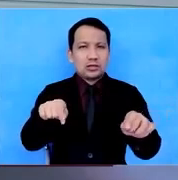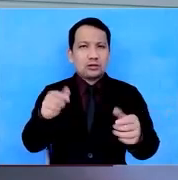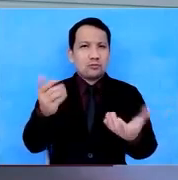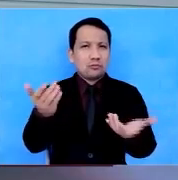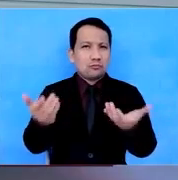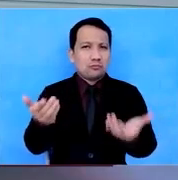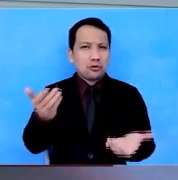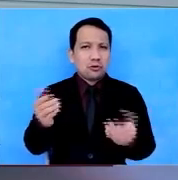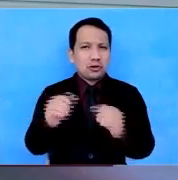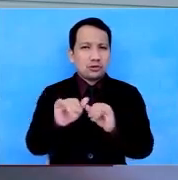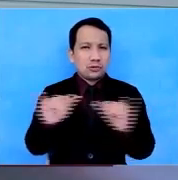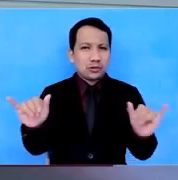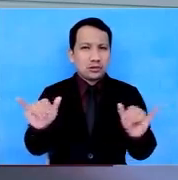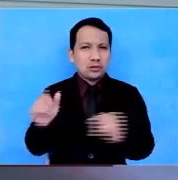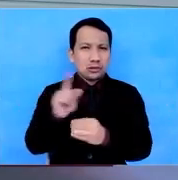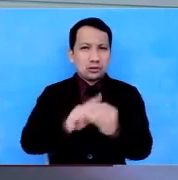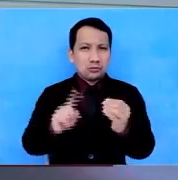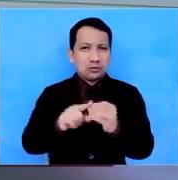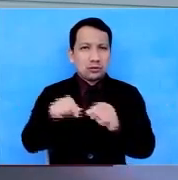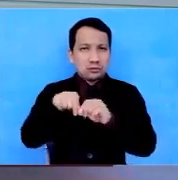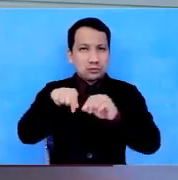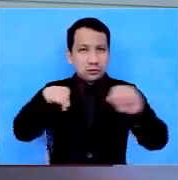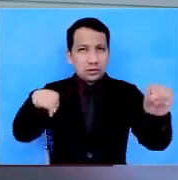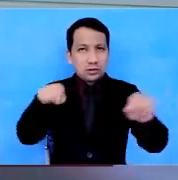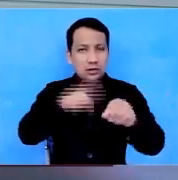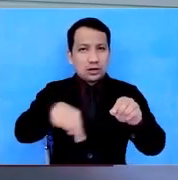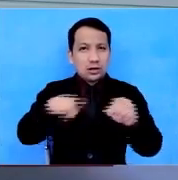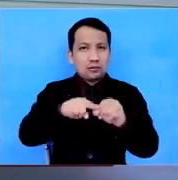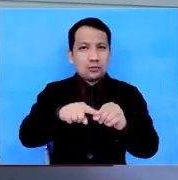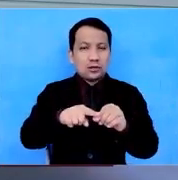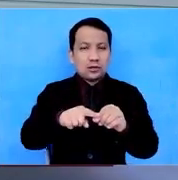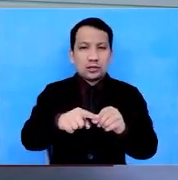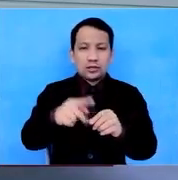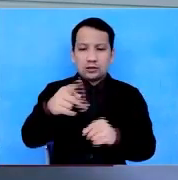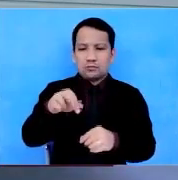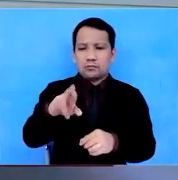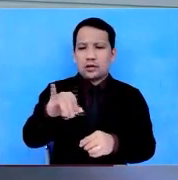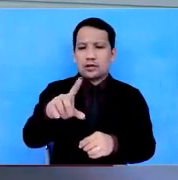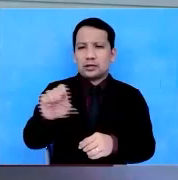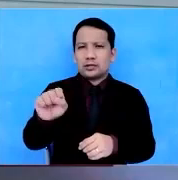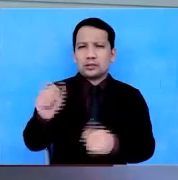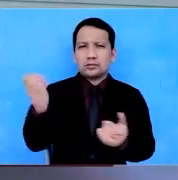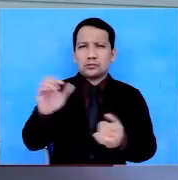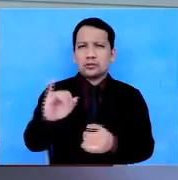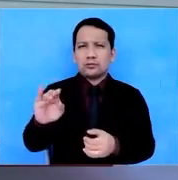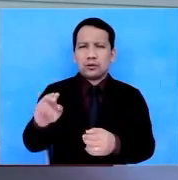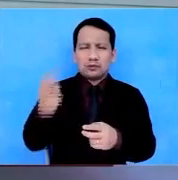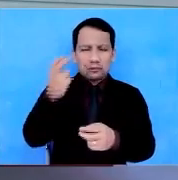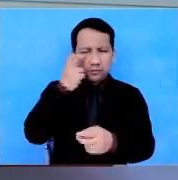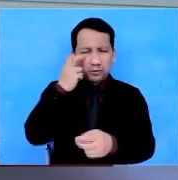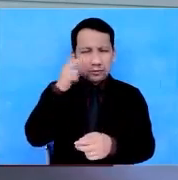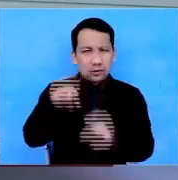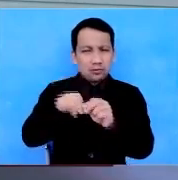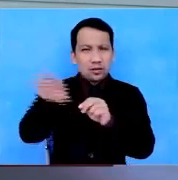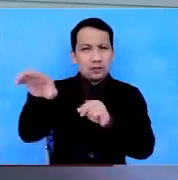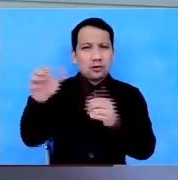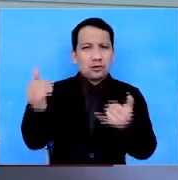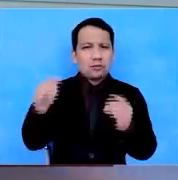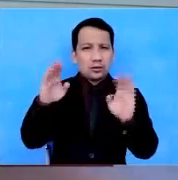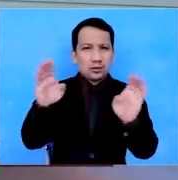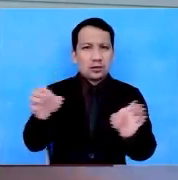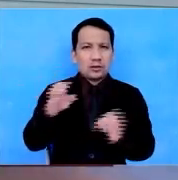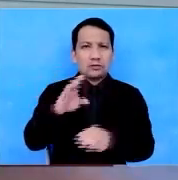na kapareho ito ng mga laser na ginagamit laban sa mga pirata sa Somalia para sila ay bulagin. Ang tawag po ni Batong Bakal dito